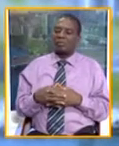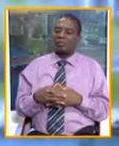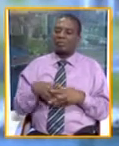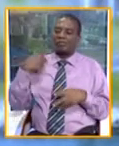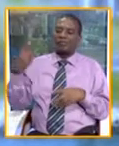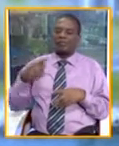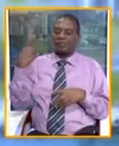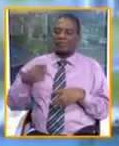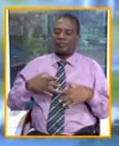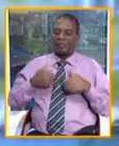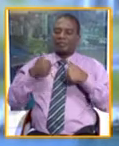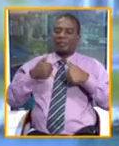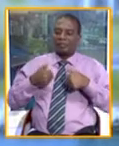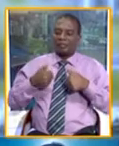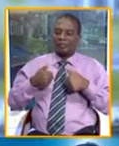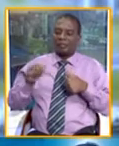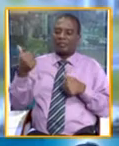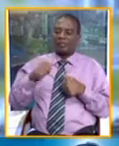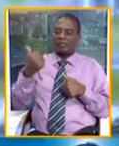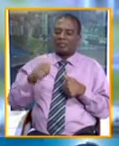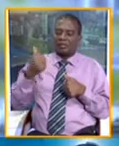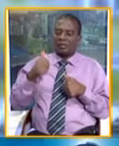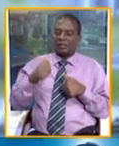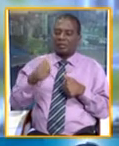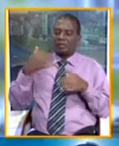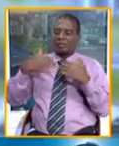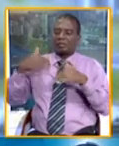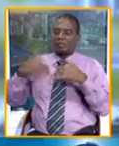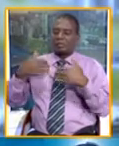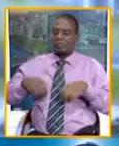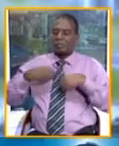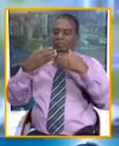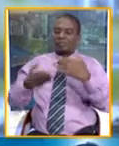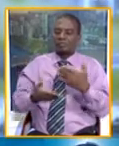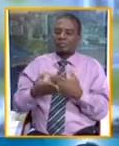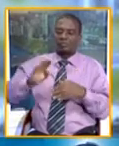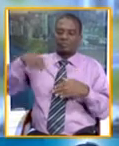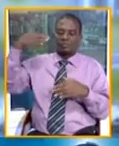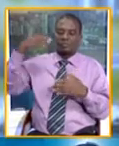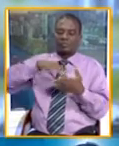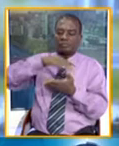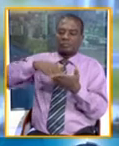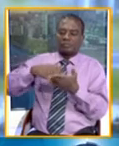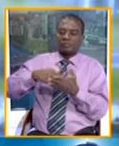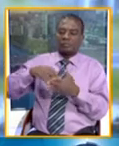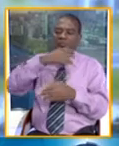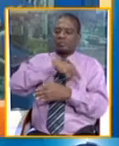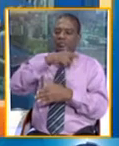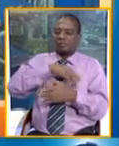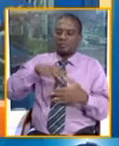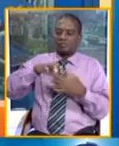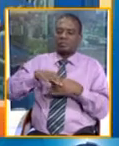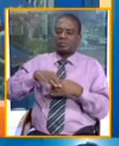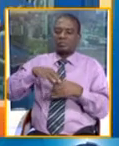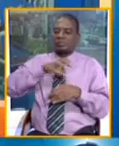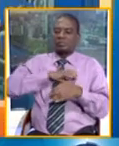Toujours au chapitre santé, 10 appareils d'hémodialyse offerts récemment au centre médical du policier de Yopougon en